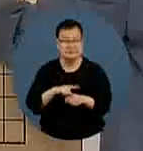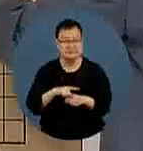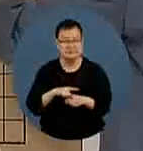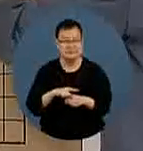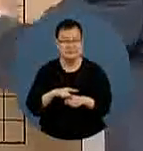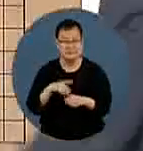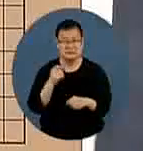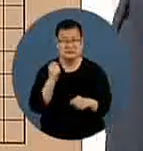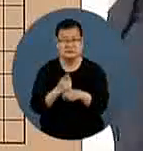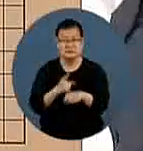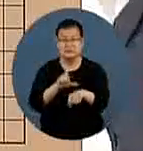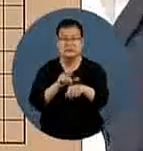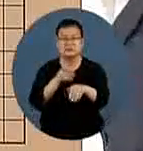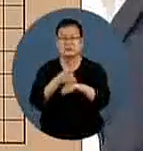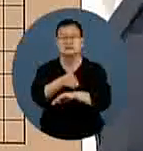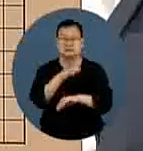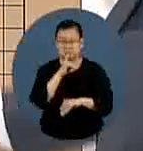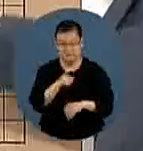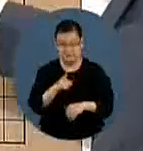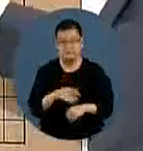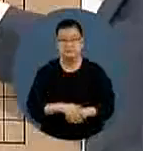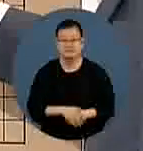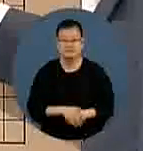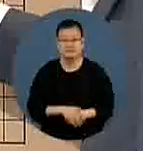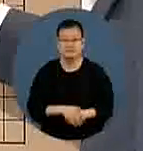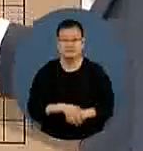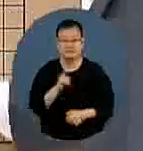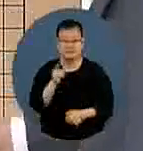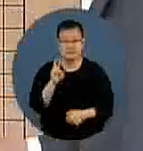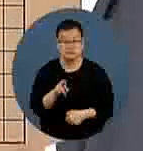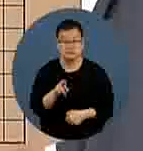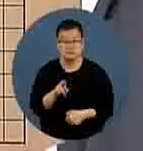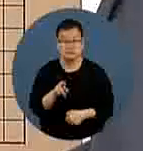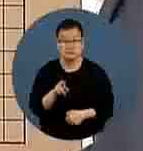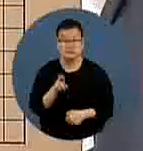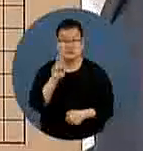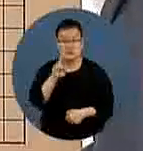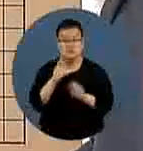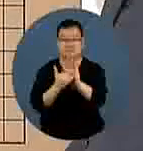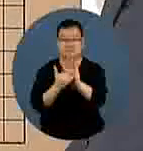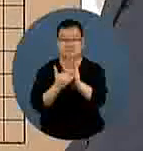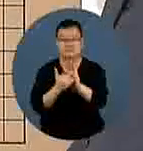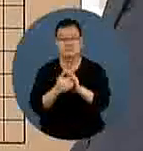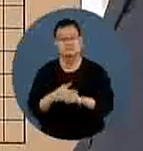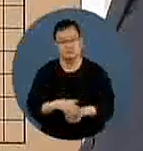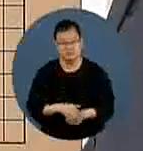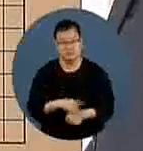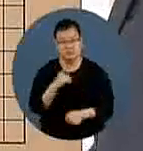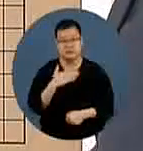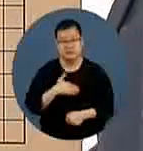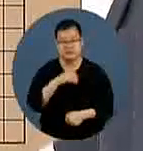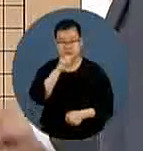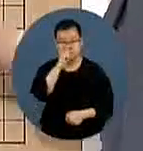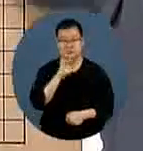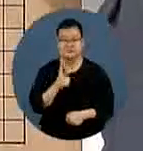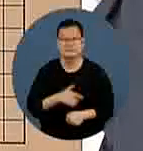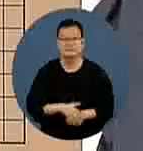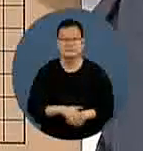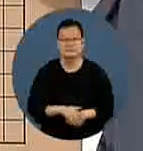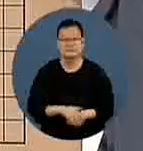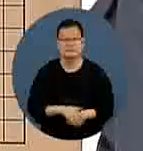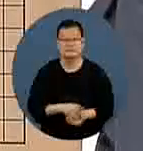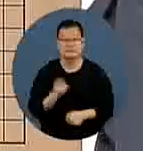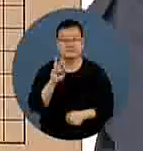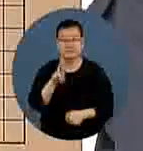이미 차 지나간다는 손들어가 비슷한 겁니다. 네. 여기를 놓으니까. 자, 드디어 막아왔어요. 네, 그거 기분 나빠요. 그러니까 이제